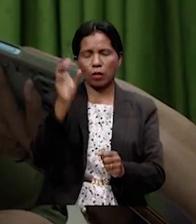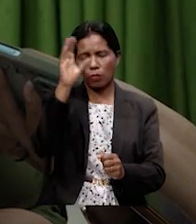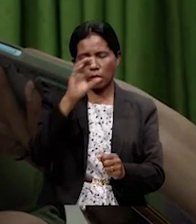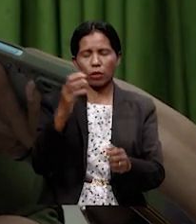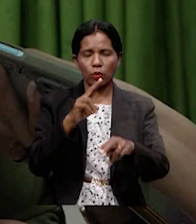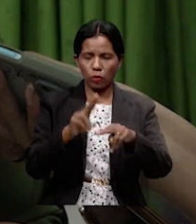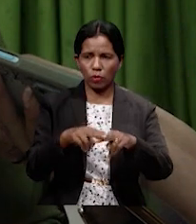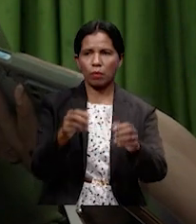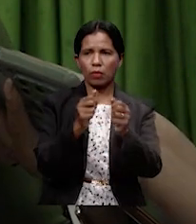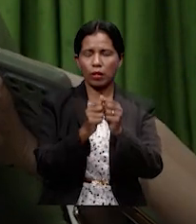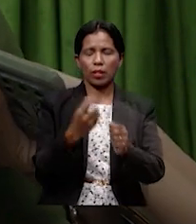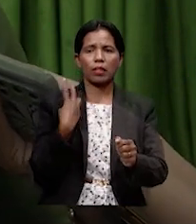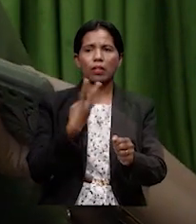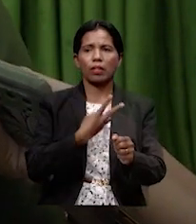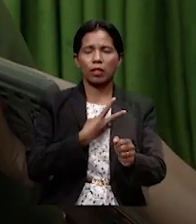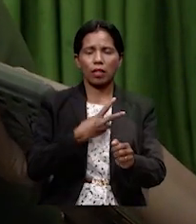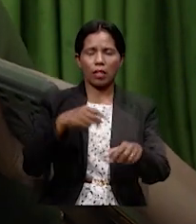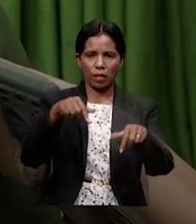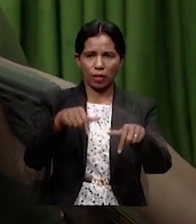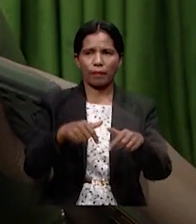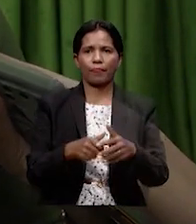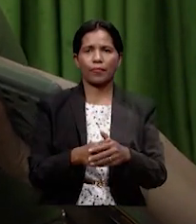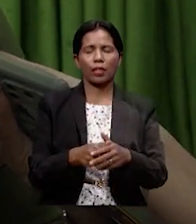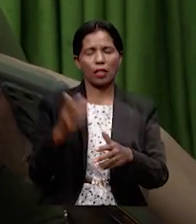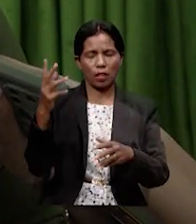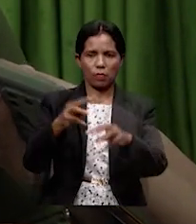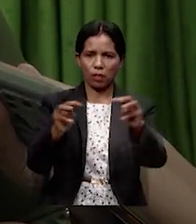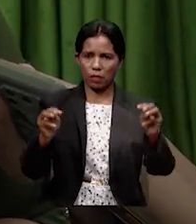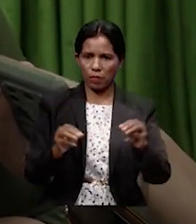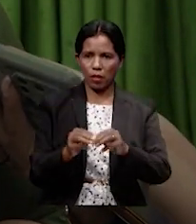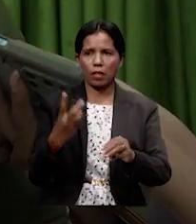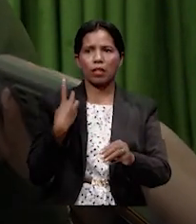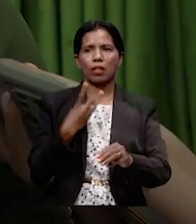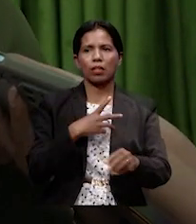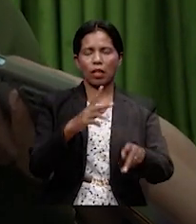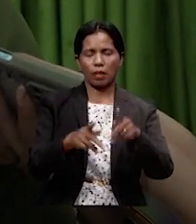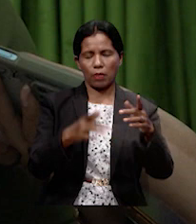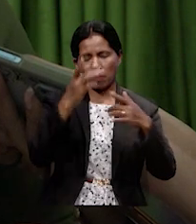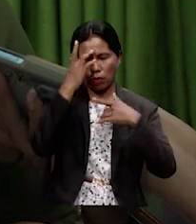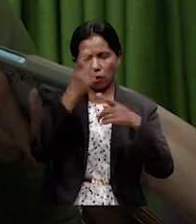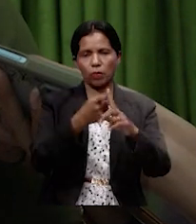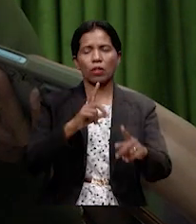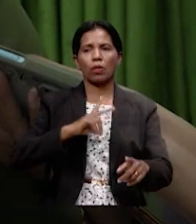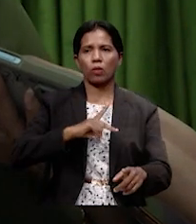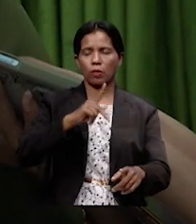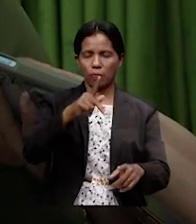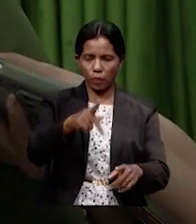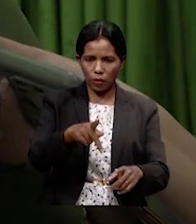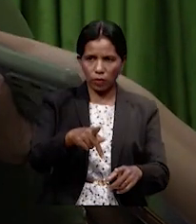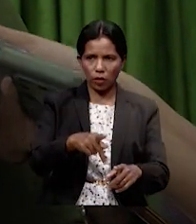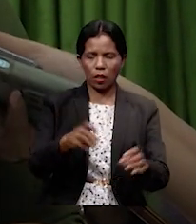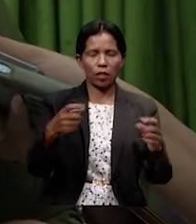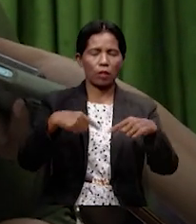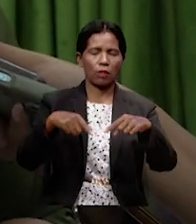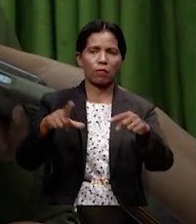sebele ita establece iha por região. Atu no ne, ita ne paciente husi los palos, la precisa bato iha la